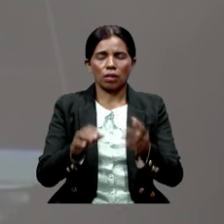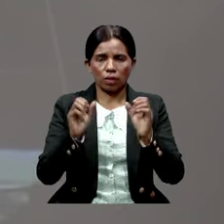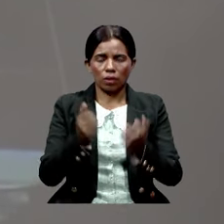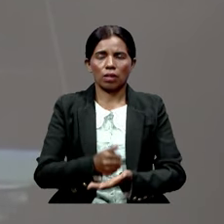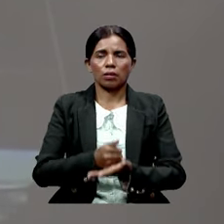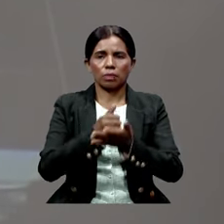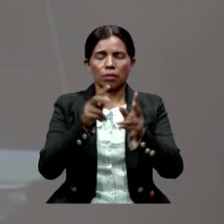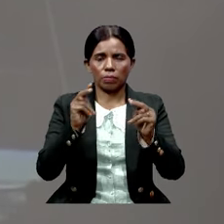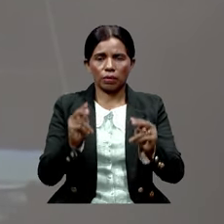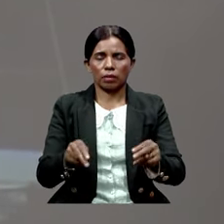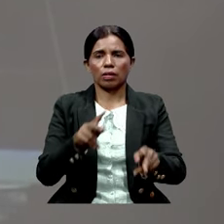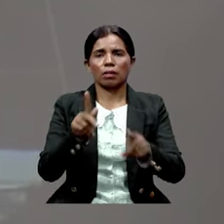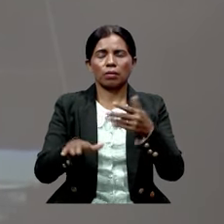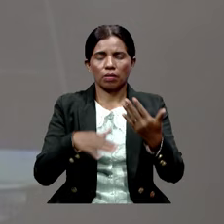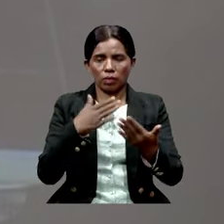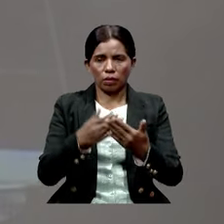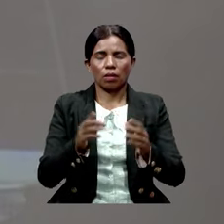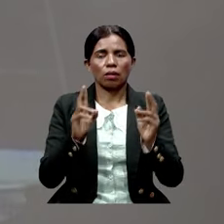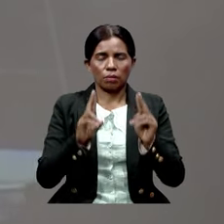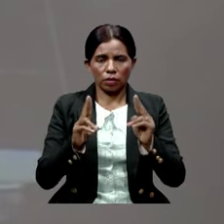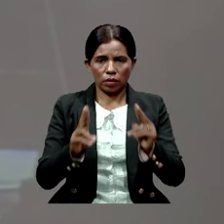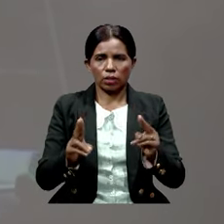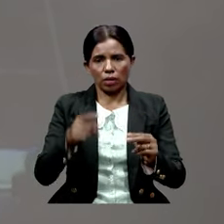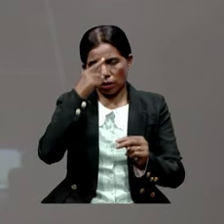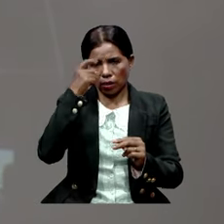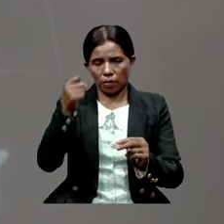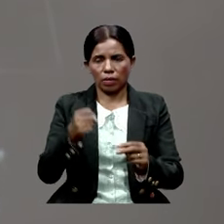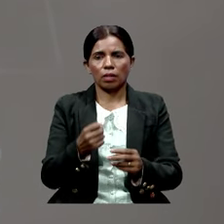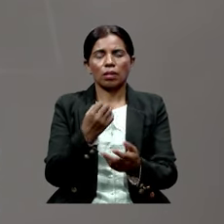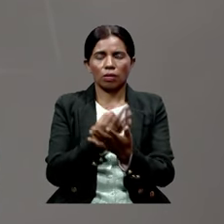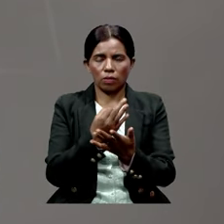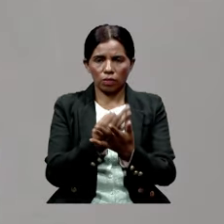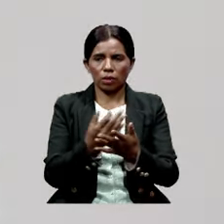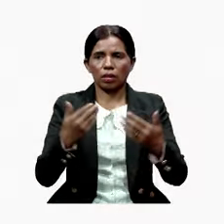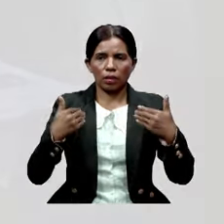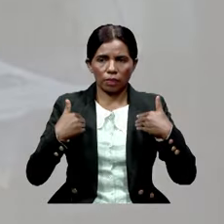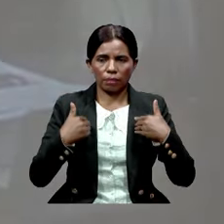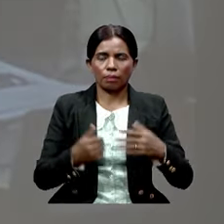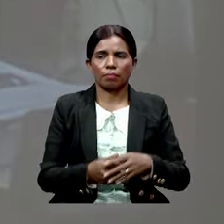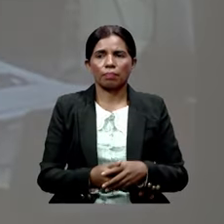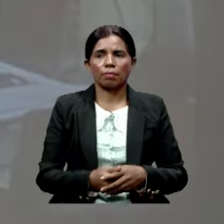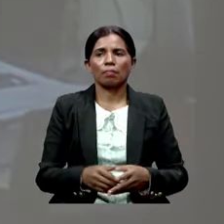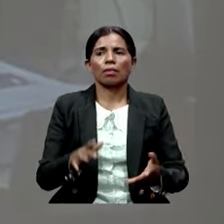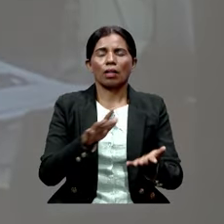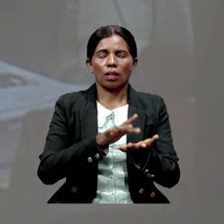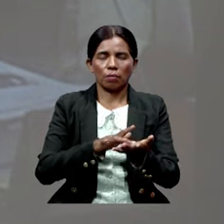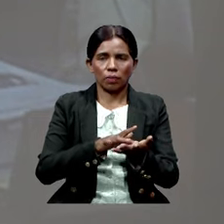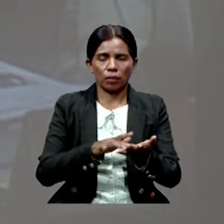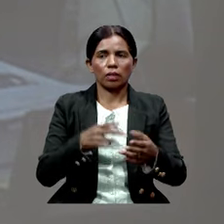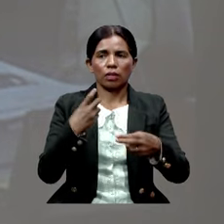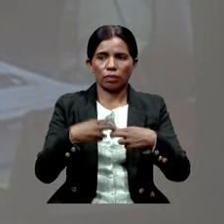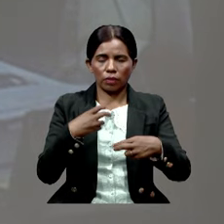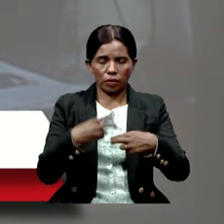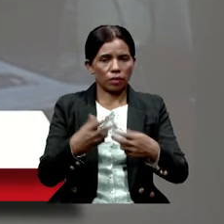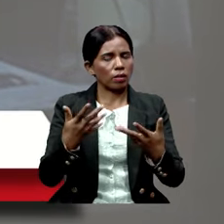ba necessidade povo ho urgente no imediato tamba osa ne iha hela. Ai moro ne grave. Ai moro